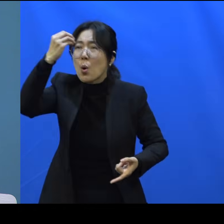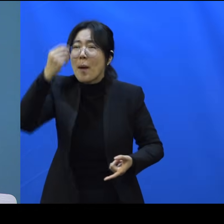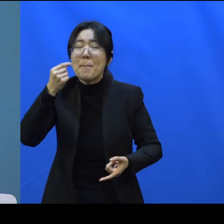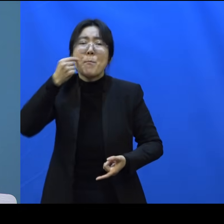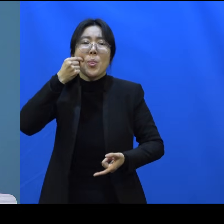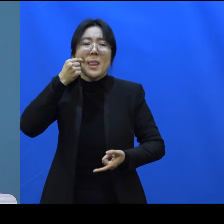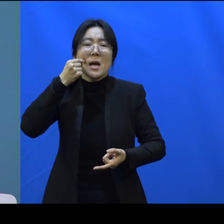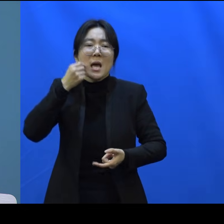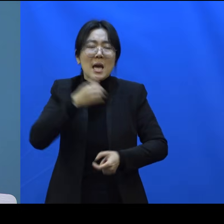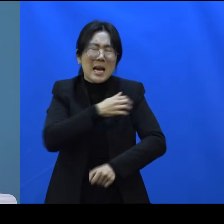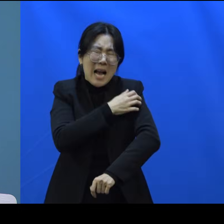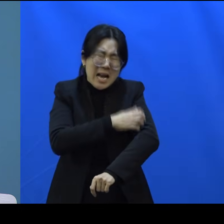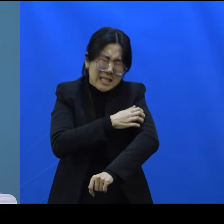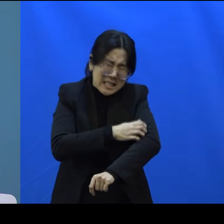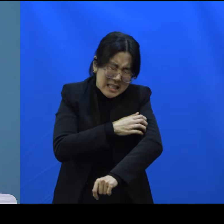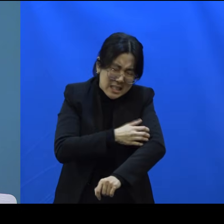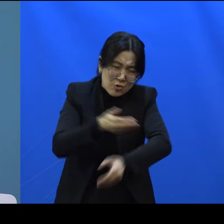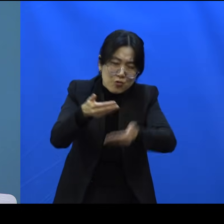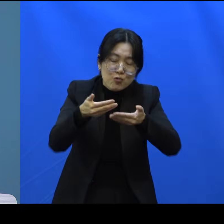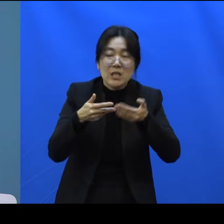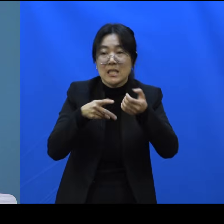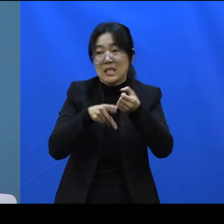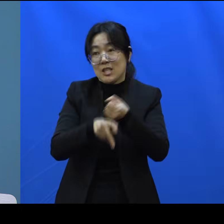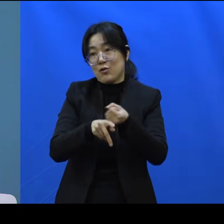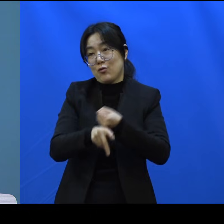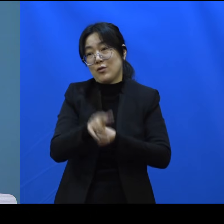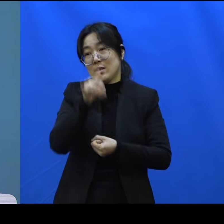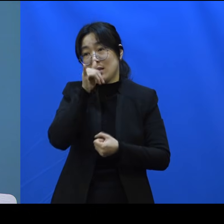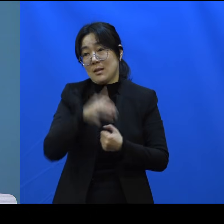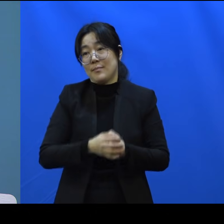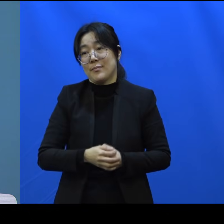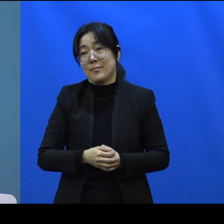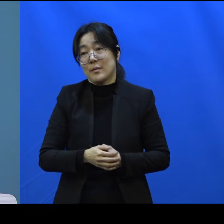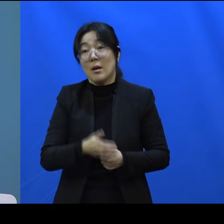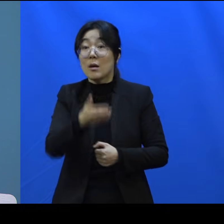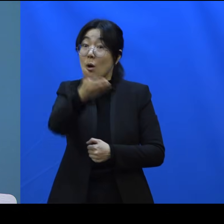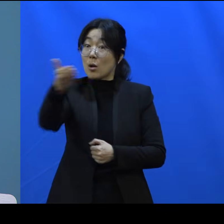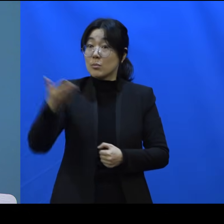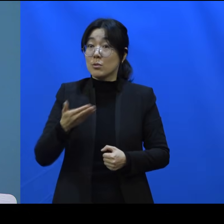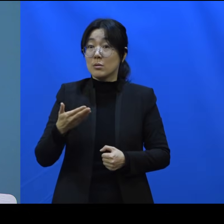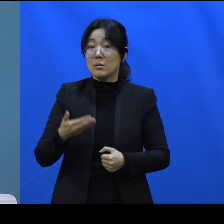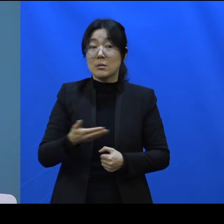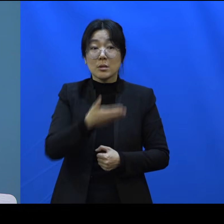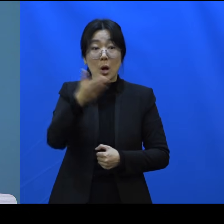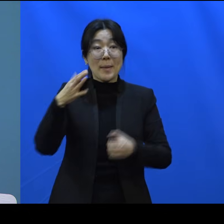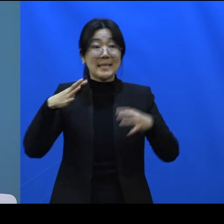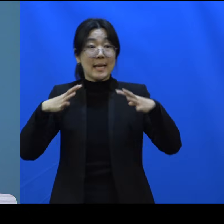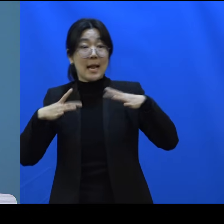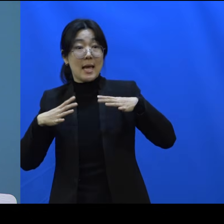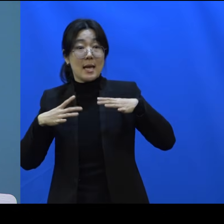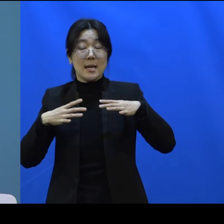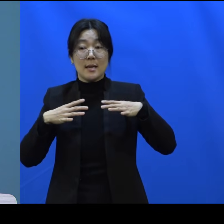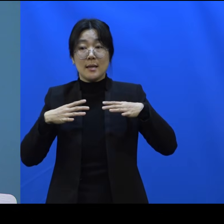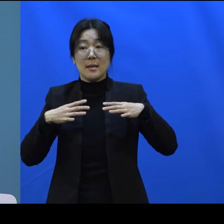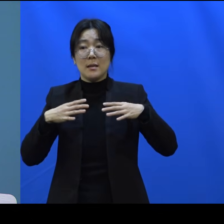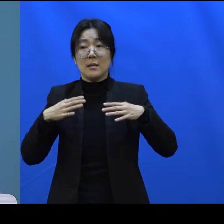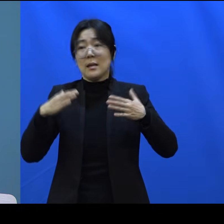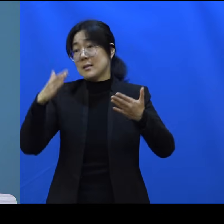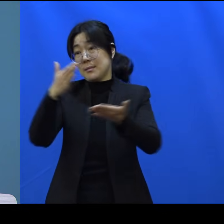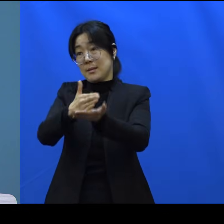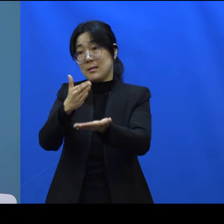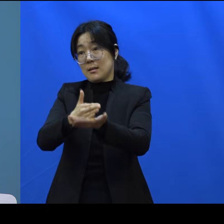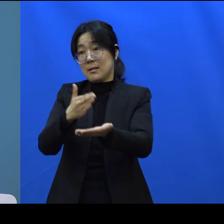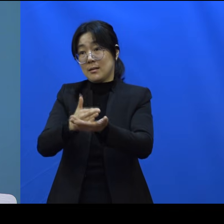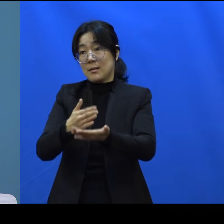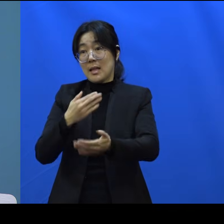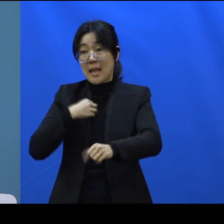거죠. 여러분, 우리가 강함을 자랑해서는 결코 안 됩니다. 우리가 뭔가 할 수 있는 것처럼